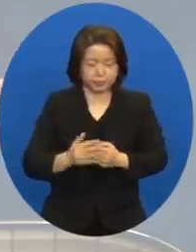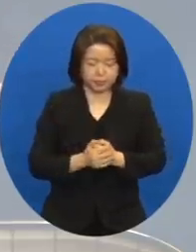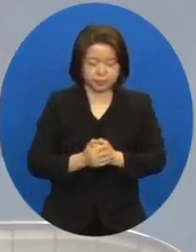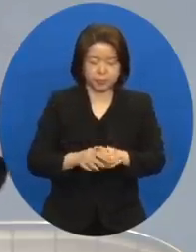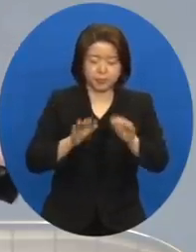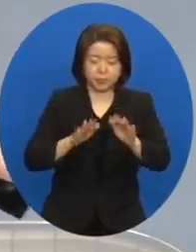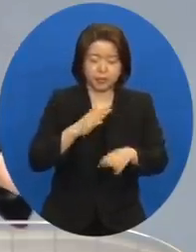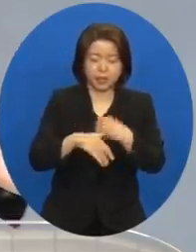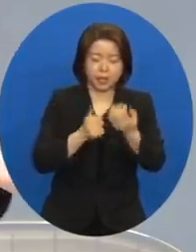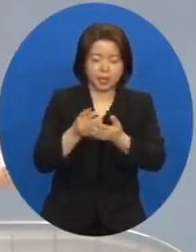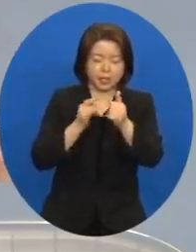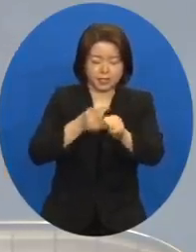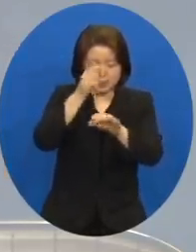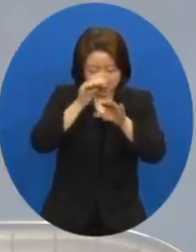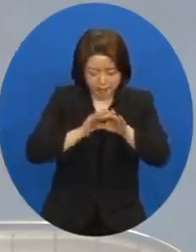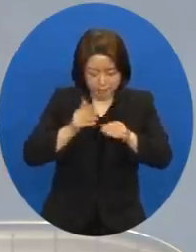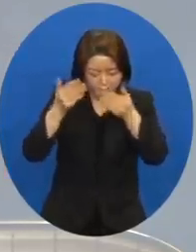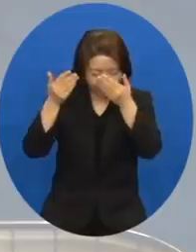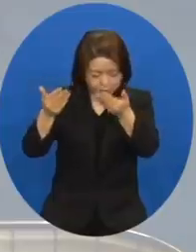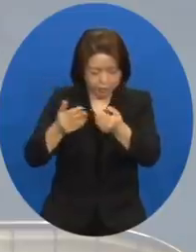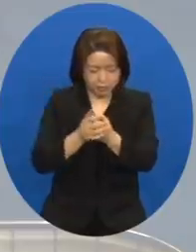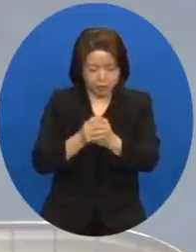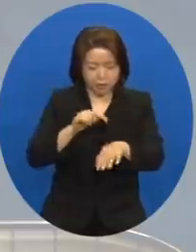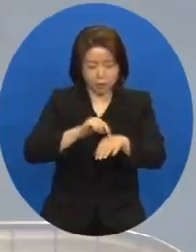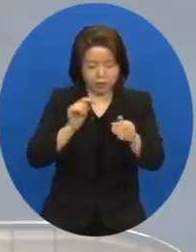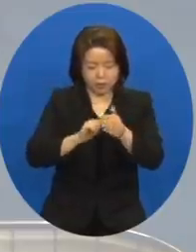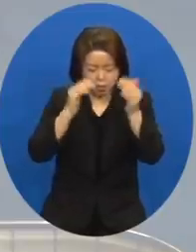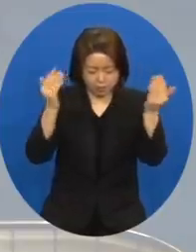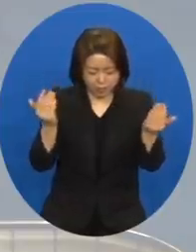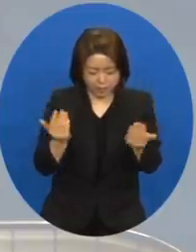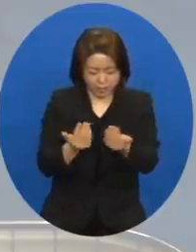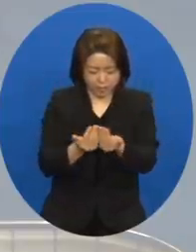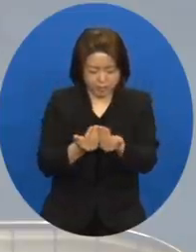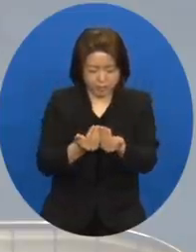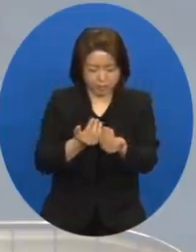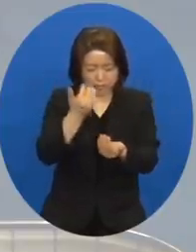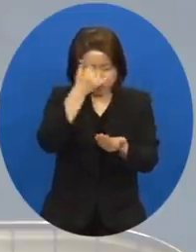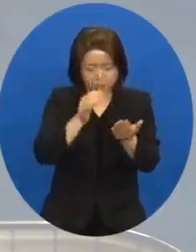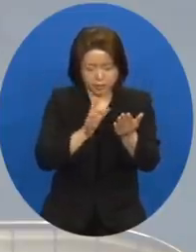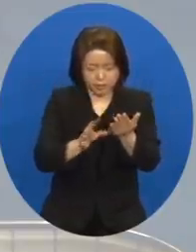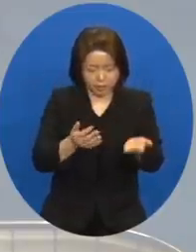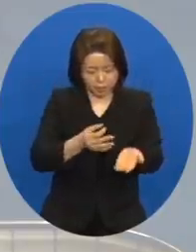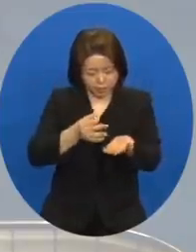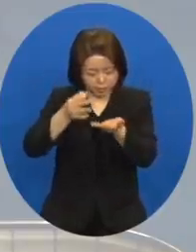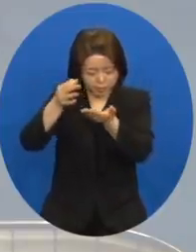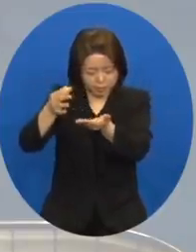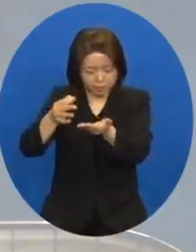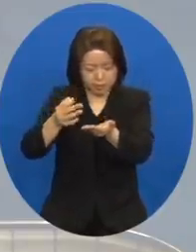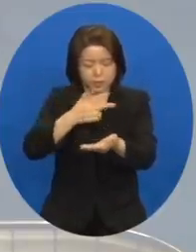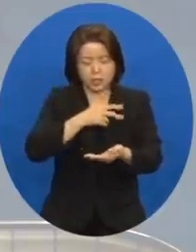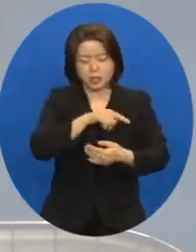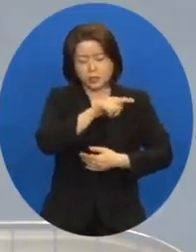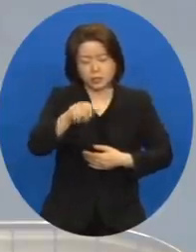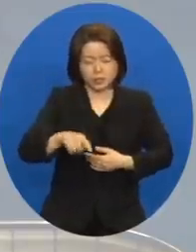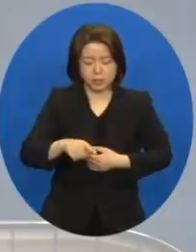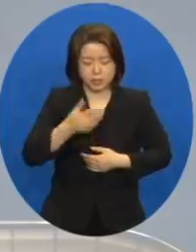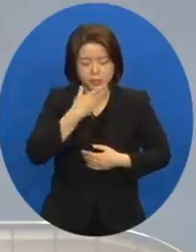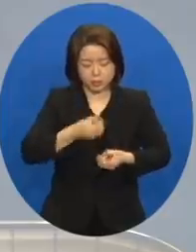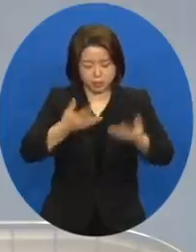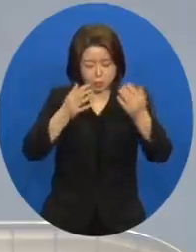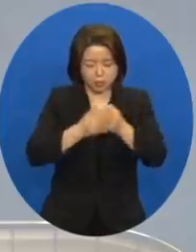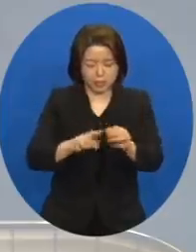오늘도 하나님께 예배하며 마음을 다하여 예물을 주께 봉헌 해드리는 성도들을 축복합니다 십일조를